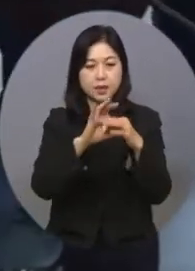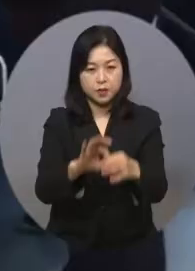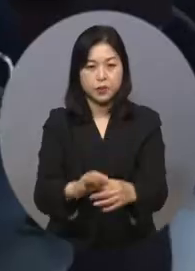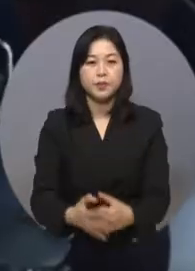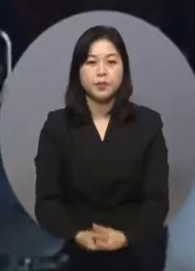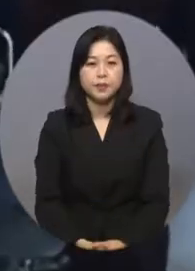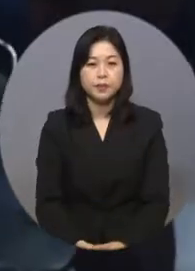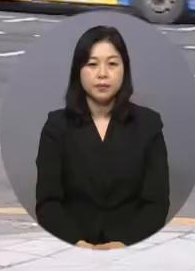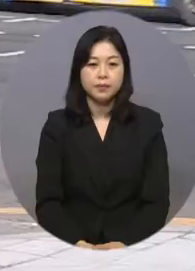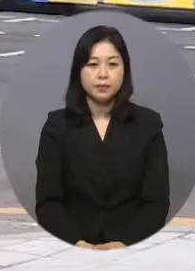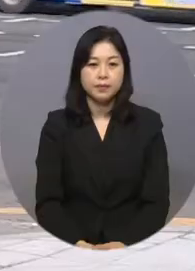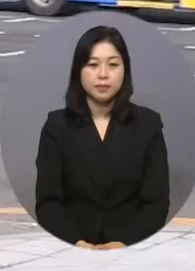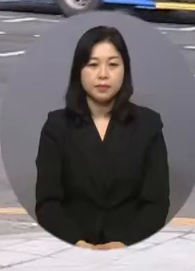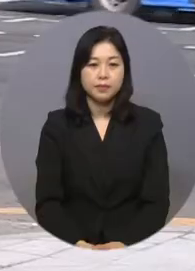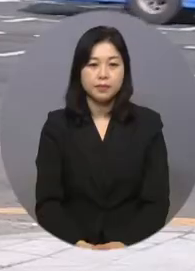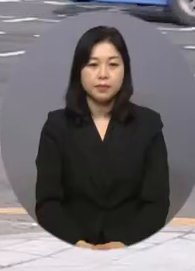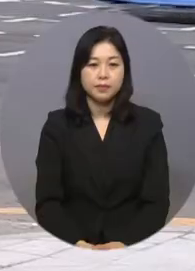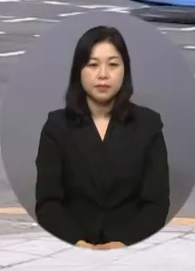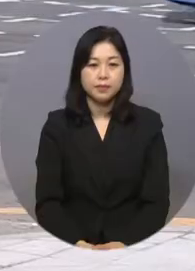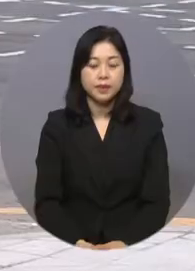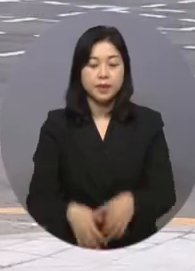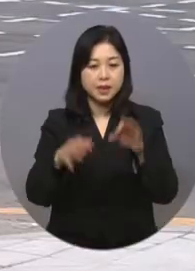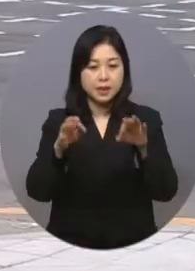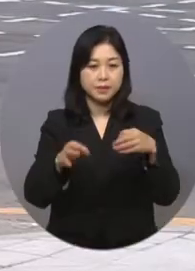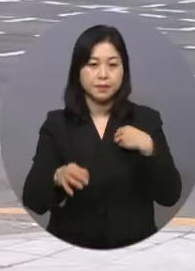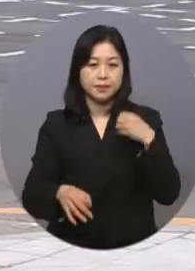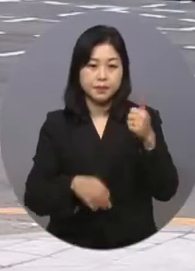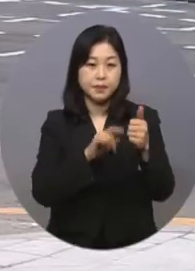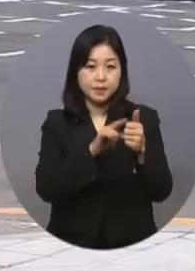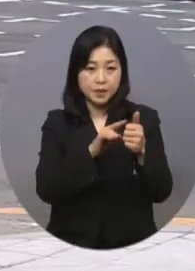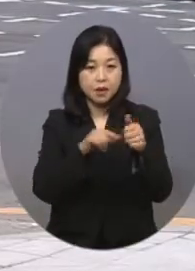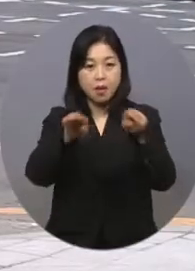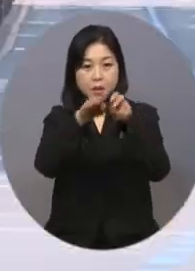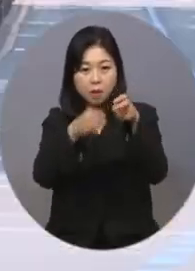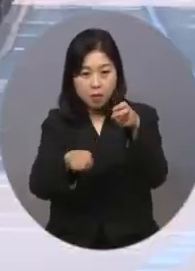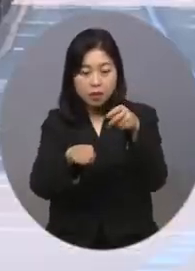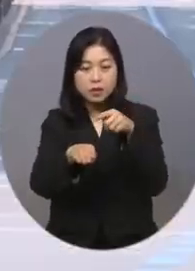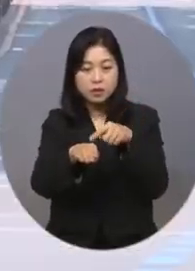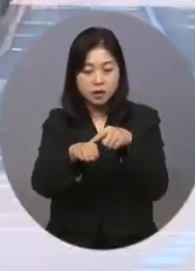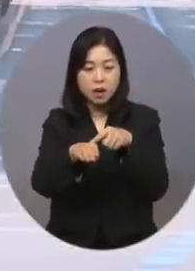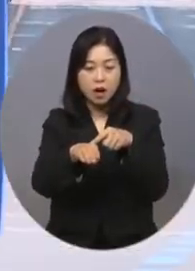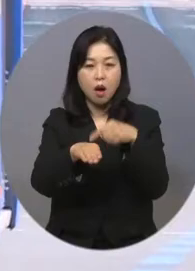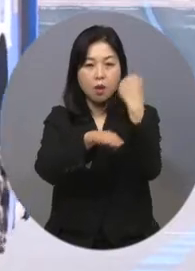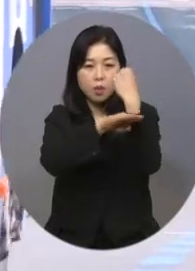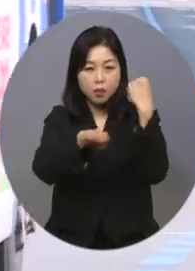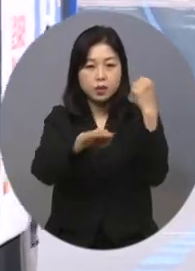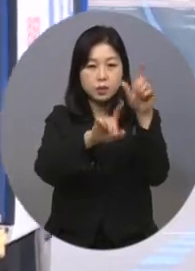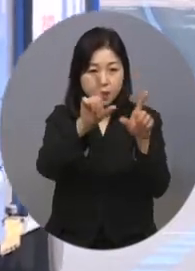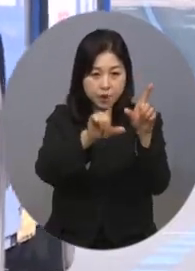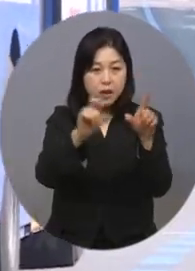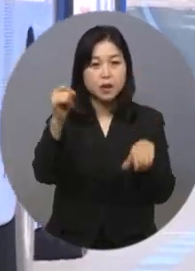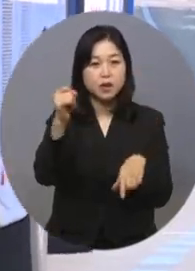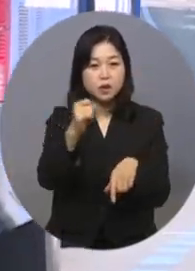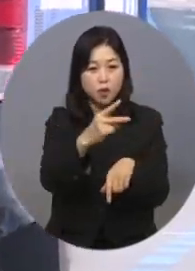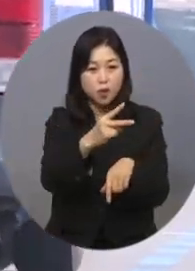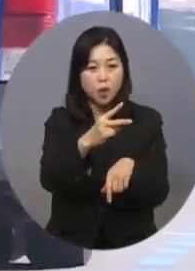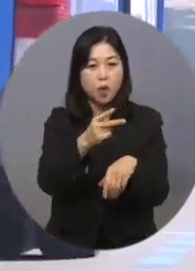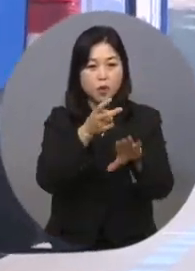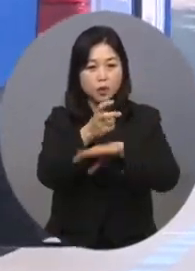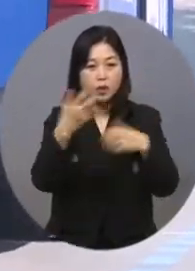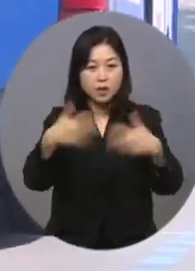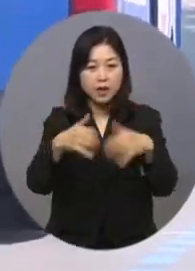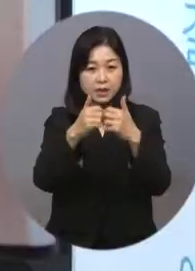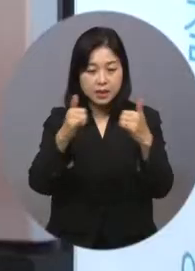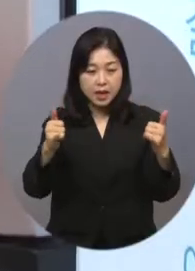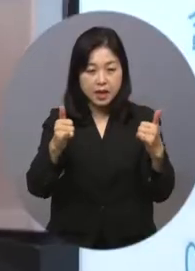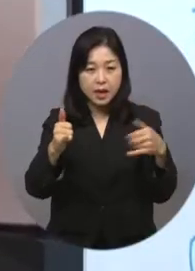있습니다. 이에 대해 김 의원은 저상버스 표준 모델에 관한 기준, 교통약자 이동편의 증진법 시행령 등에